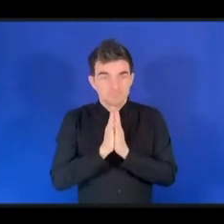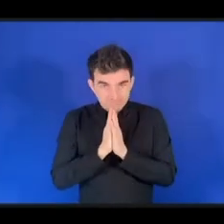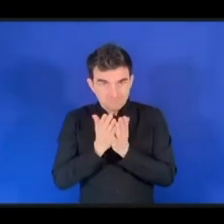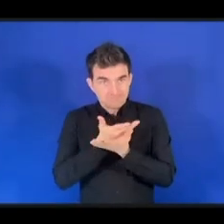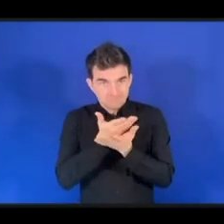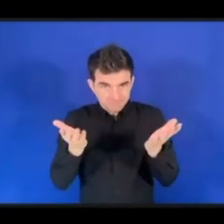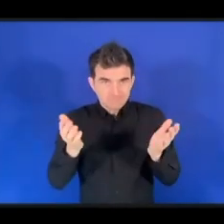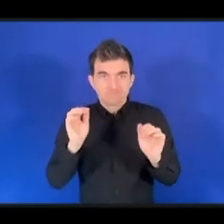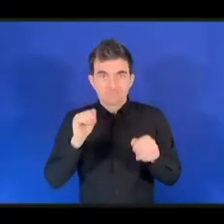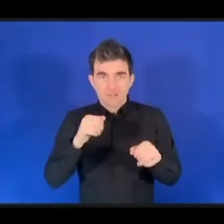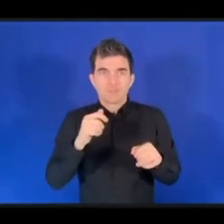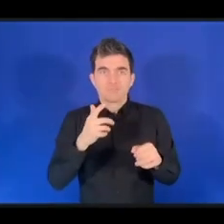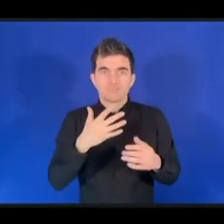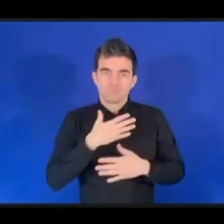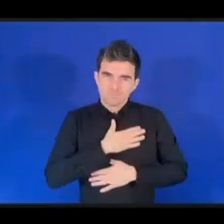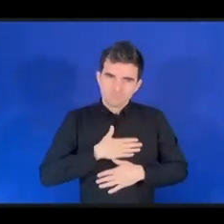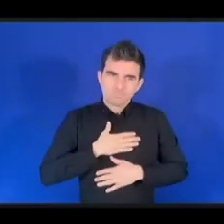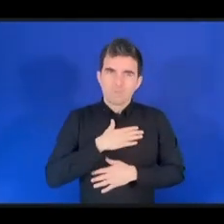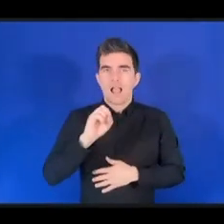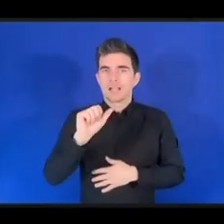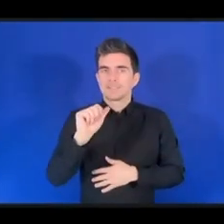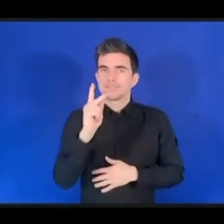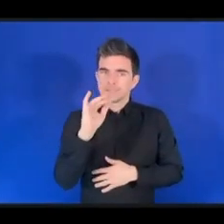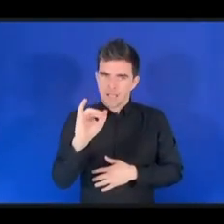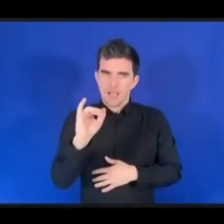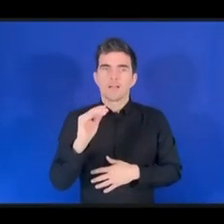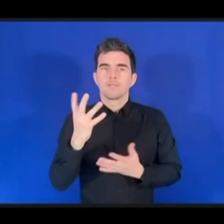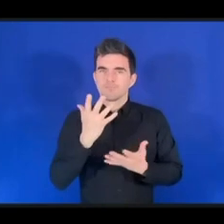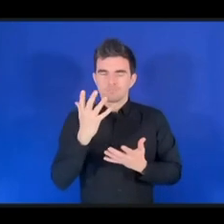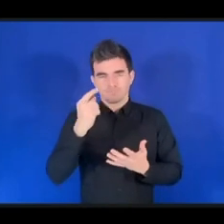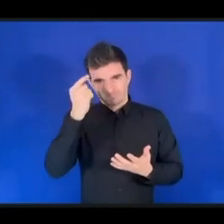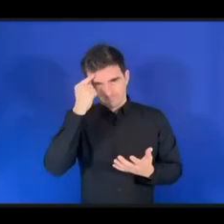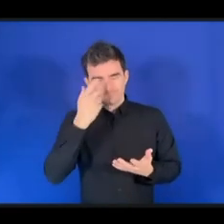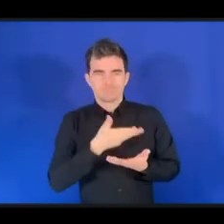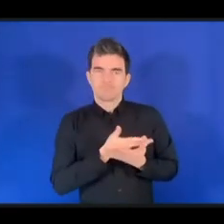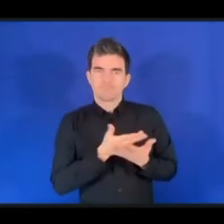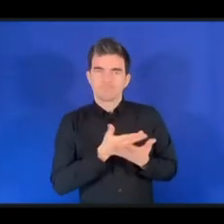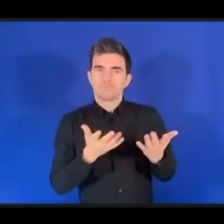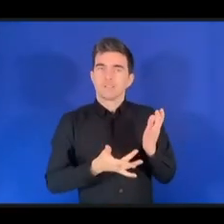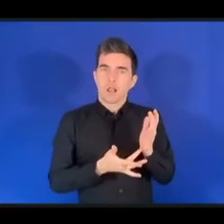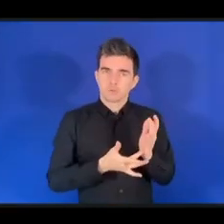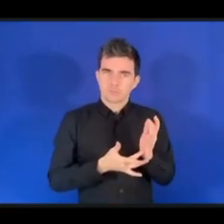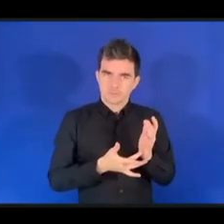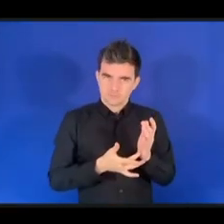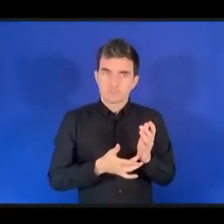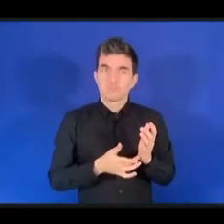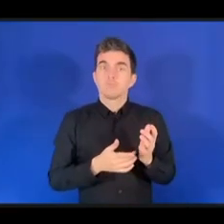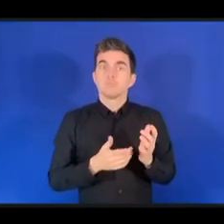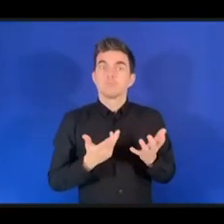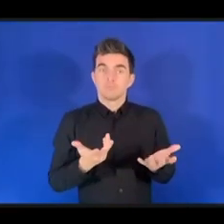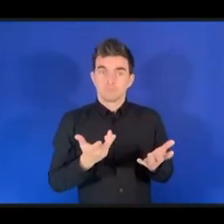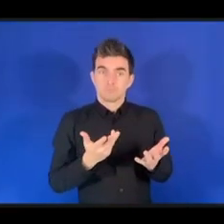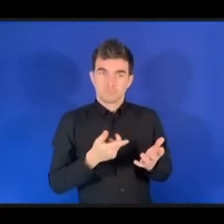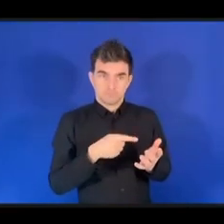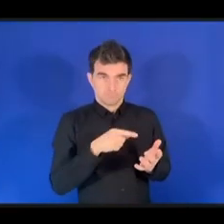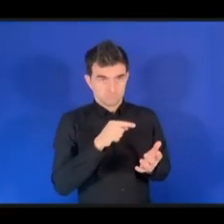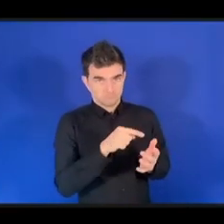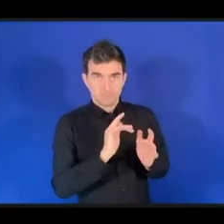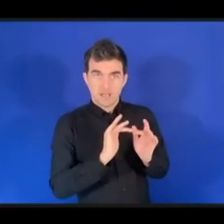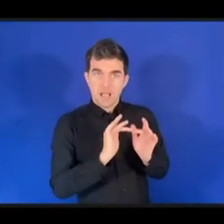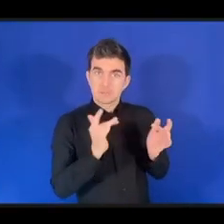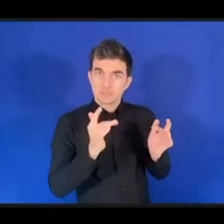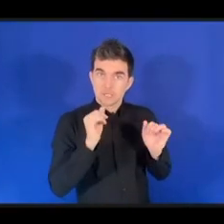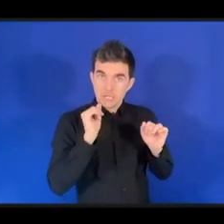يصنعه بفضل التكنولوجيا البيولوجيه شكرا جزيلا امل بان تستمتعوا